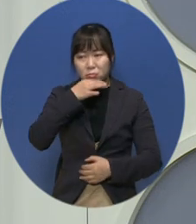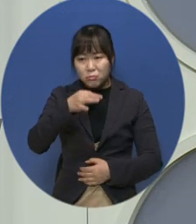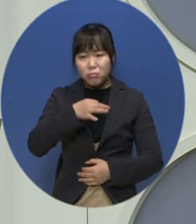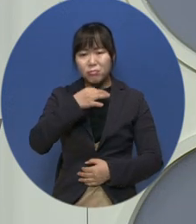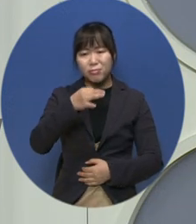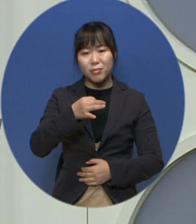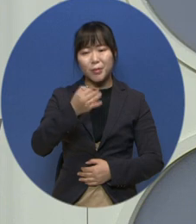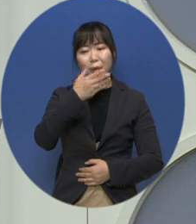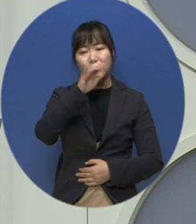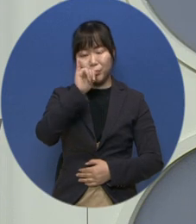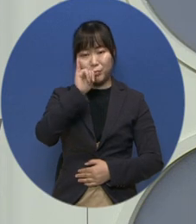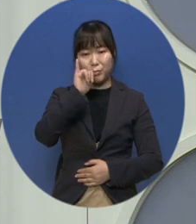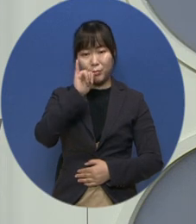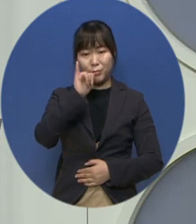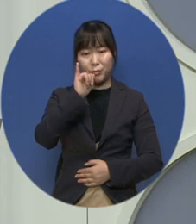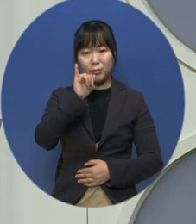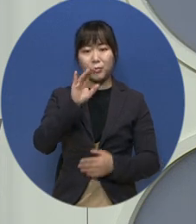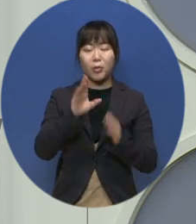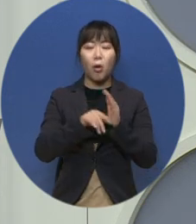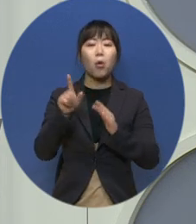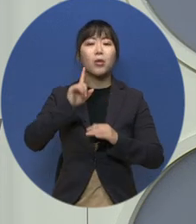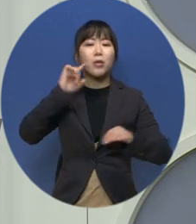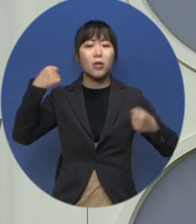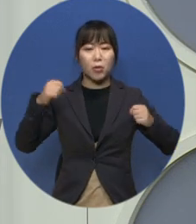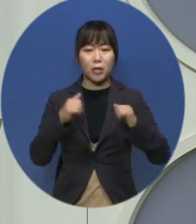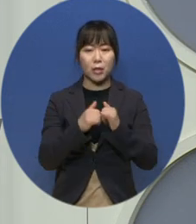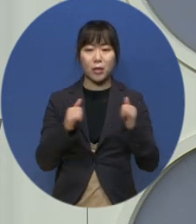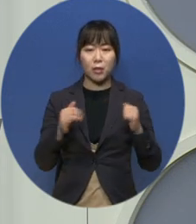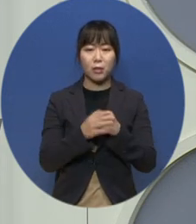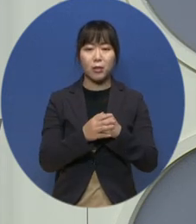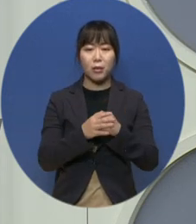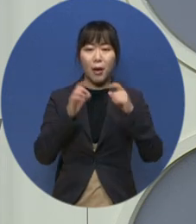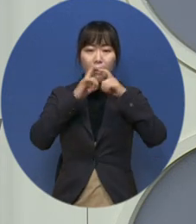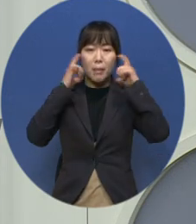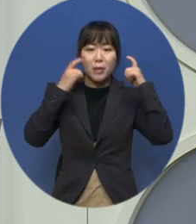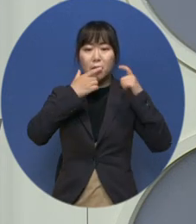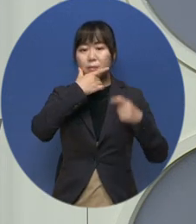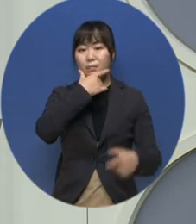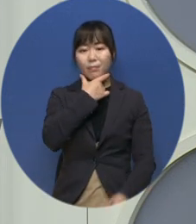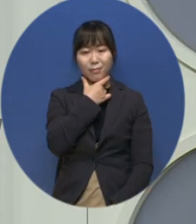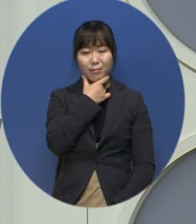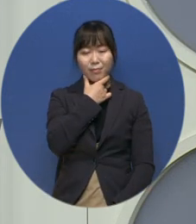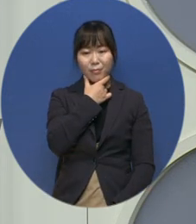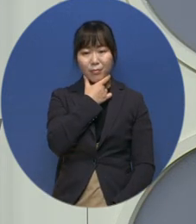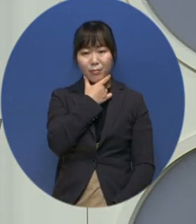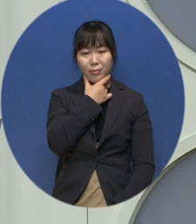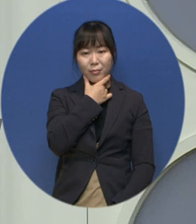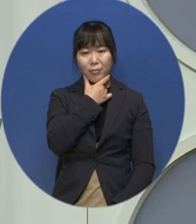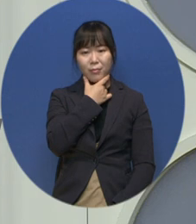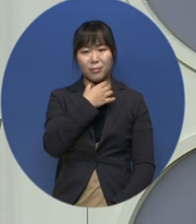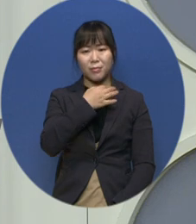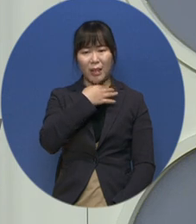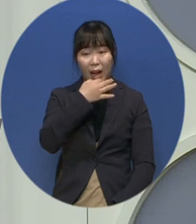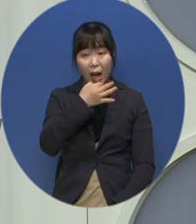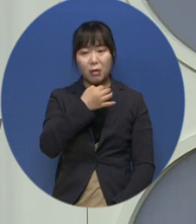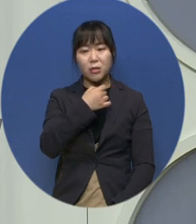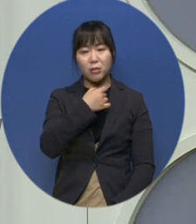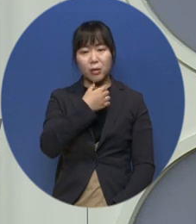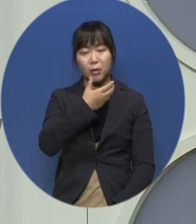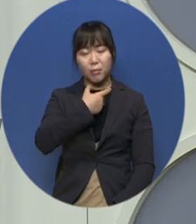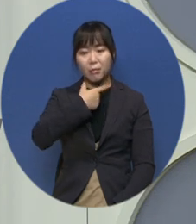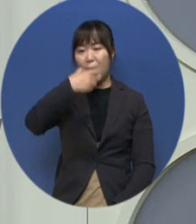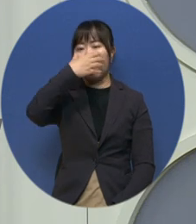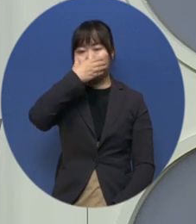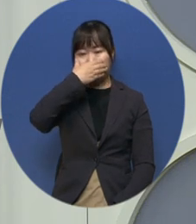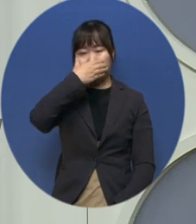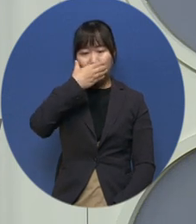그럴 수도 있잖아요. 그렇죠. 그래서 어떤 연기자의 경우에는 마스크를 여기까지 이렇게 내리고 있다가 뭐가 좀 기침이 난다든가